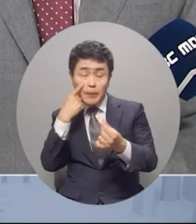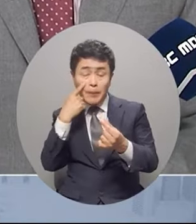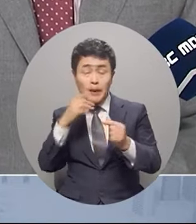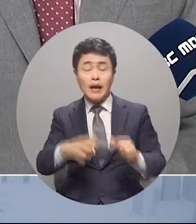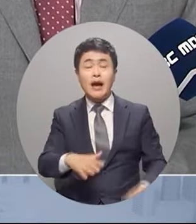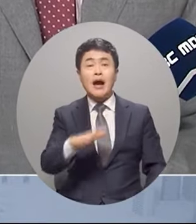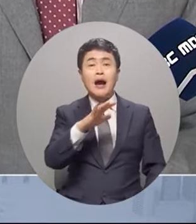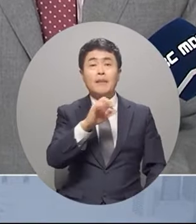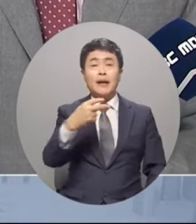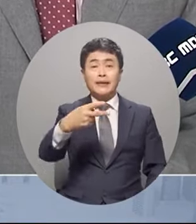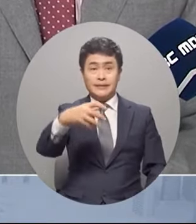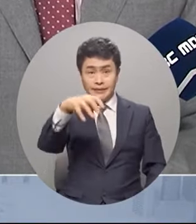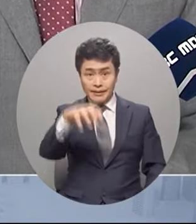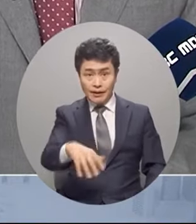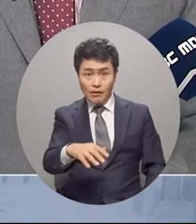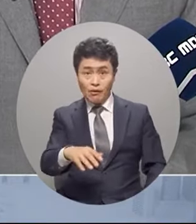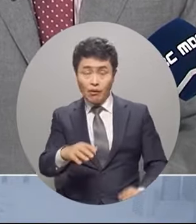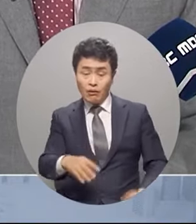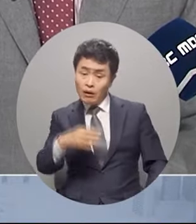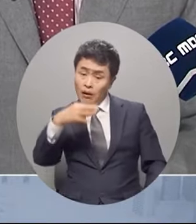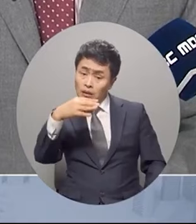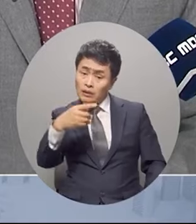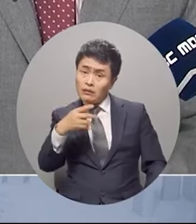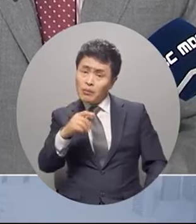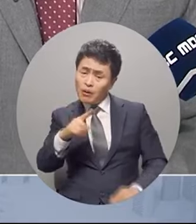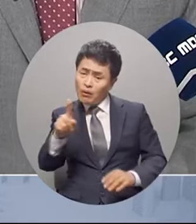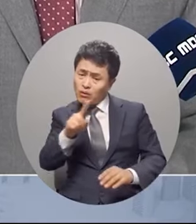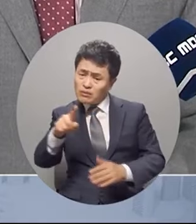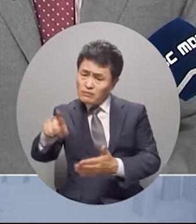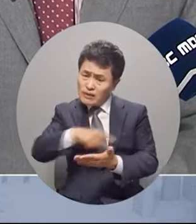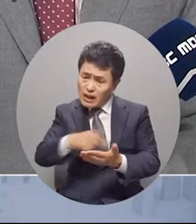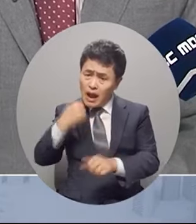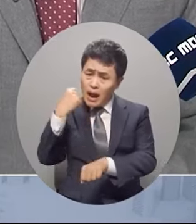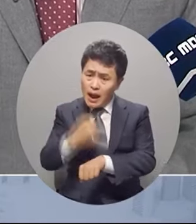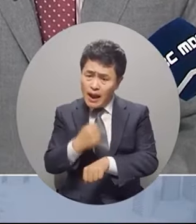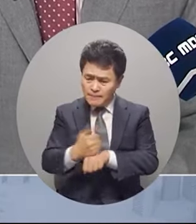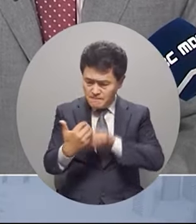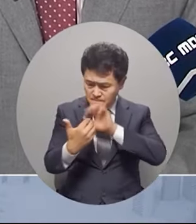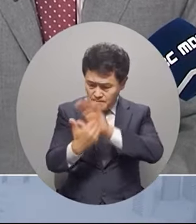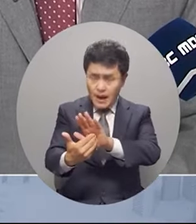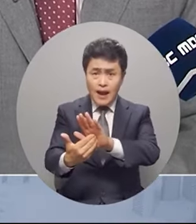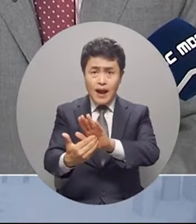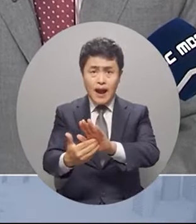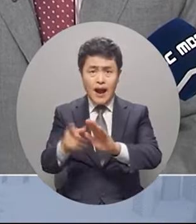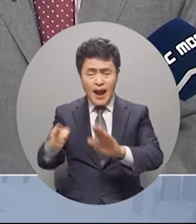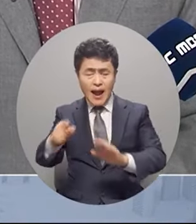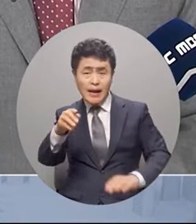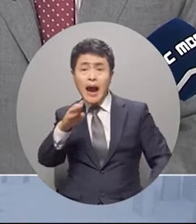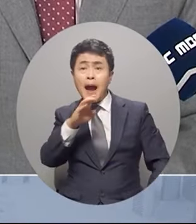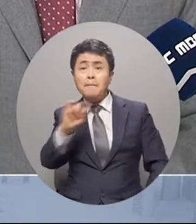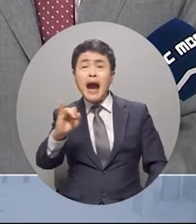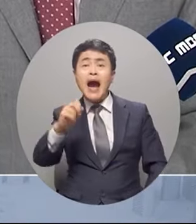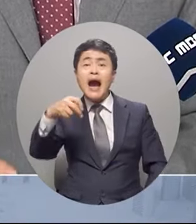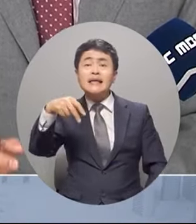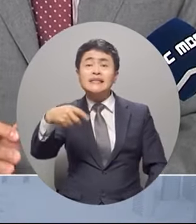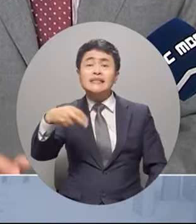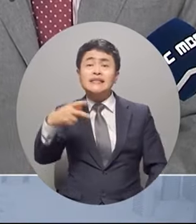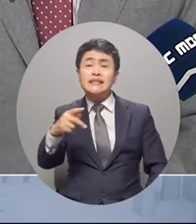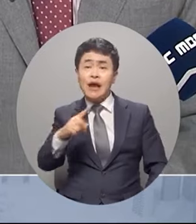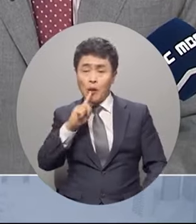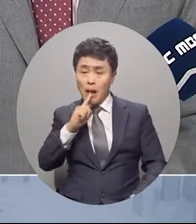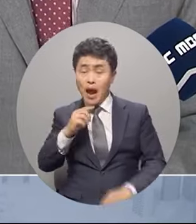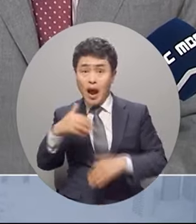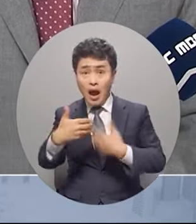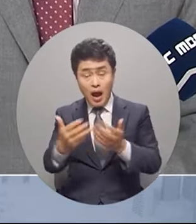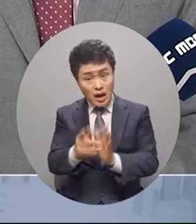바이든 캠프는 트럼프를 어떤 대가를 치르더라도 막아내야 할 파시스트 아고 전했고 이런